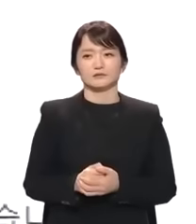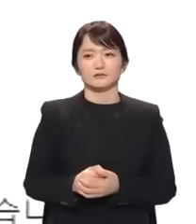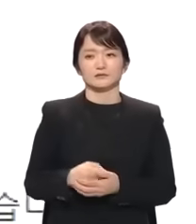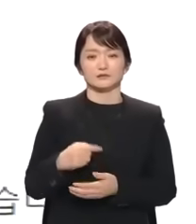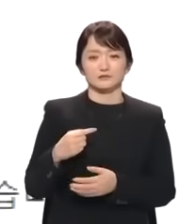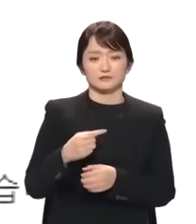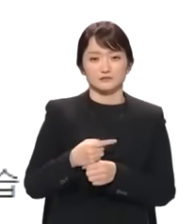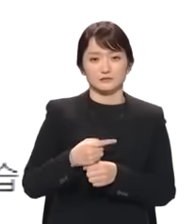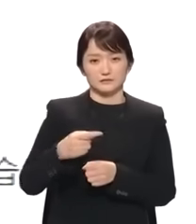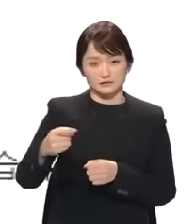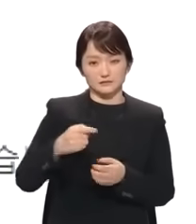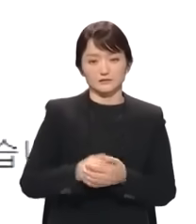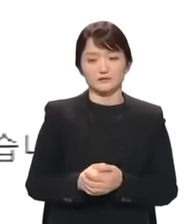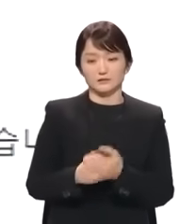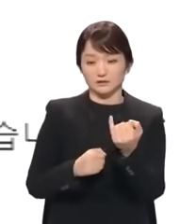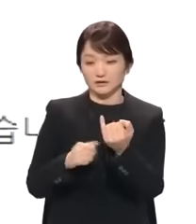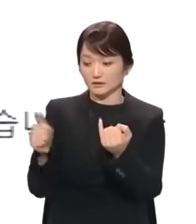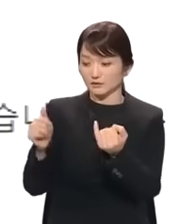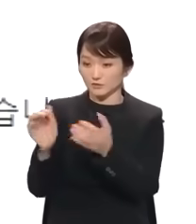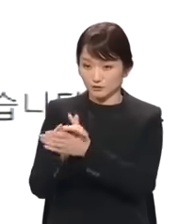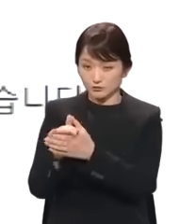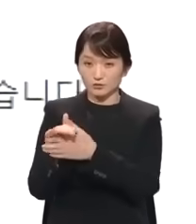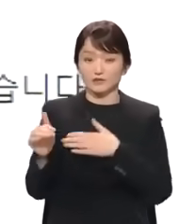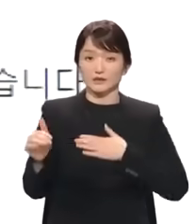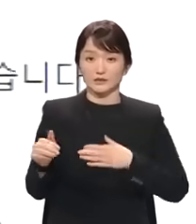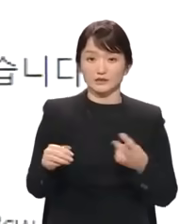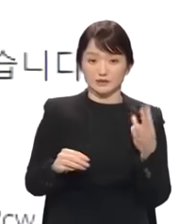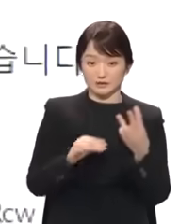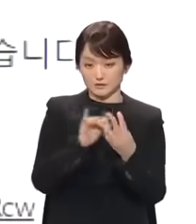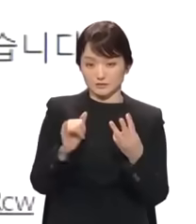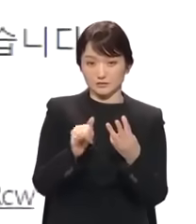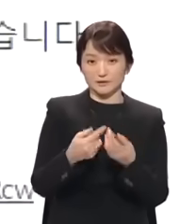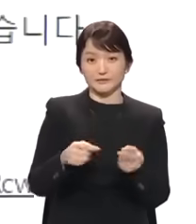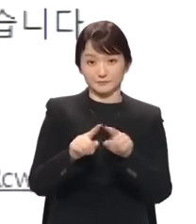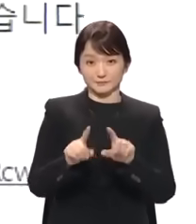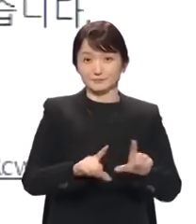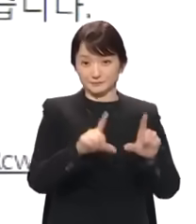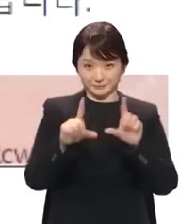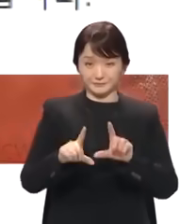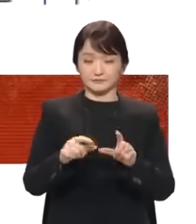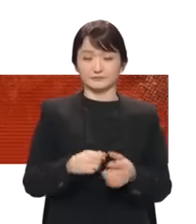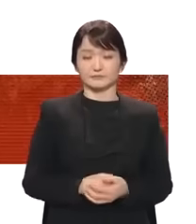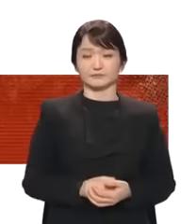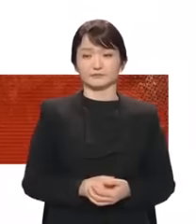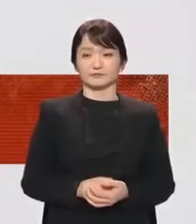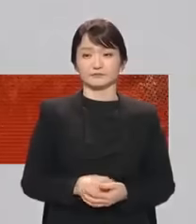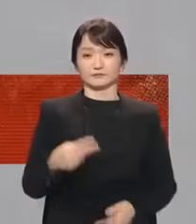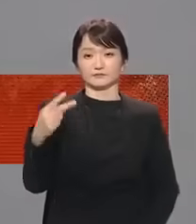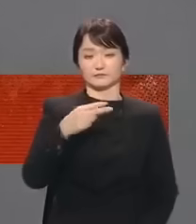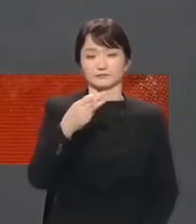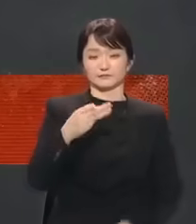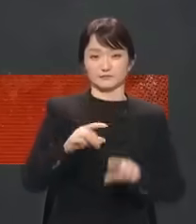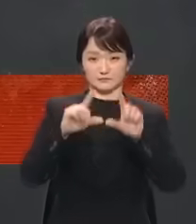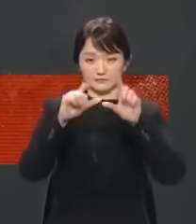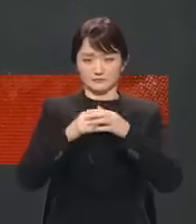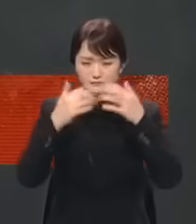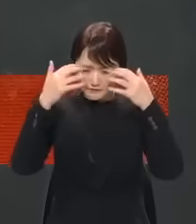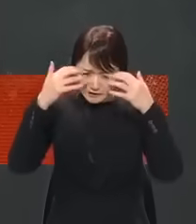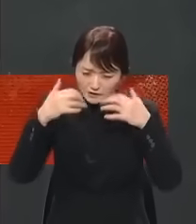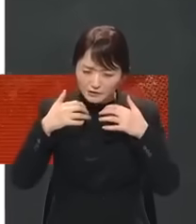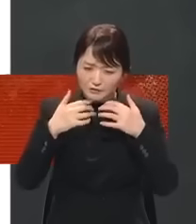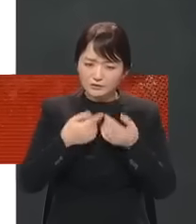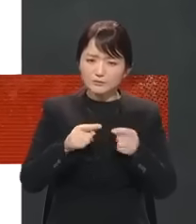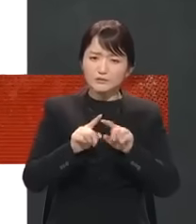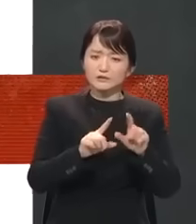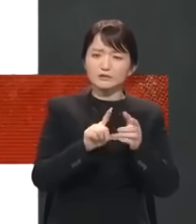당시 그 여성의 남자 친구까지도 알게 돼서이 셋이서 같이 동거에 들어갔는데이 그리고 2013년 여름이 동거 중에이